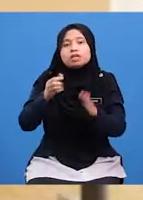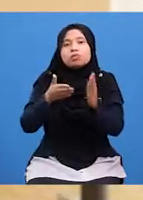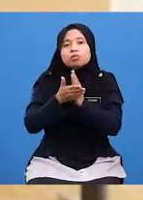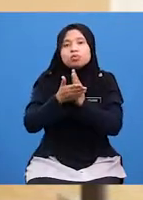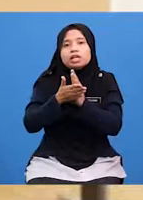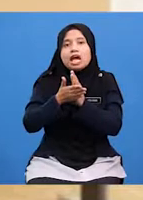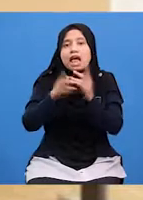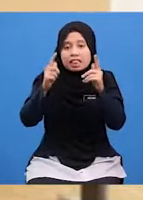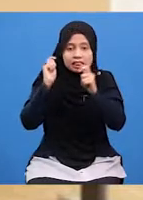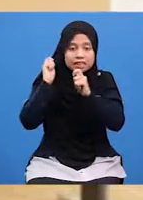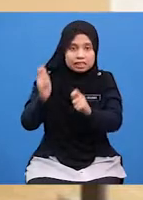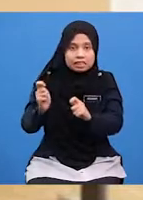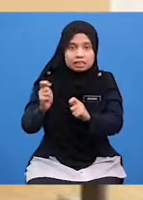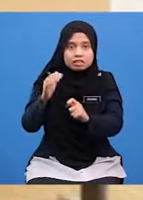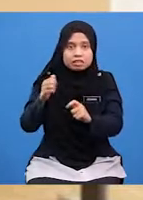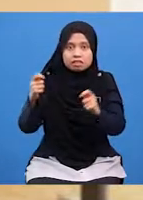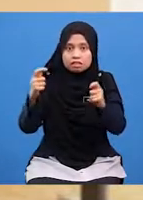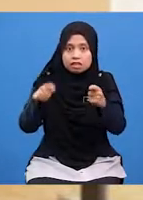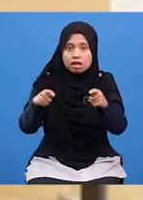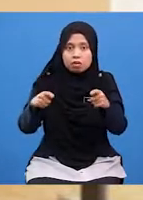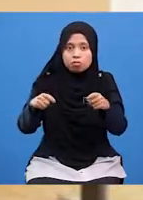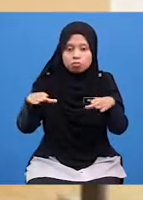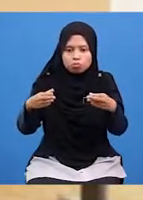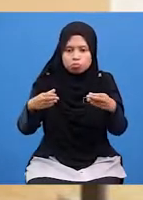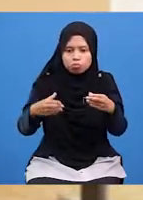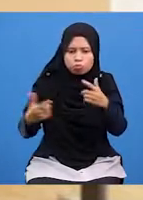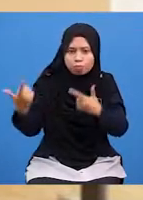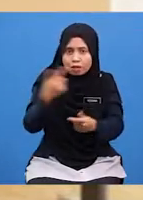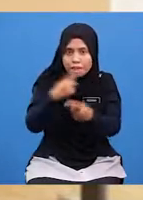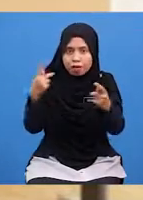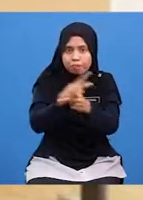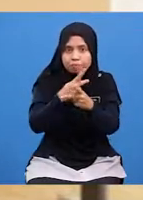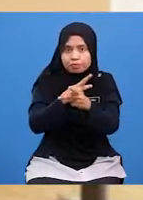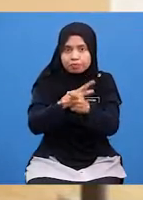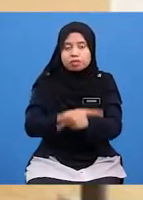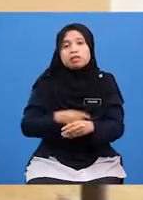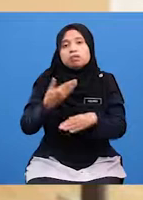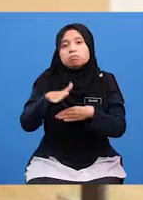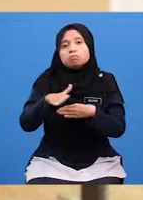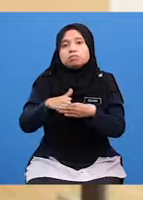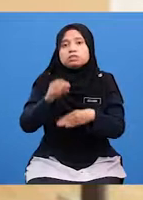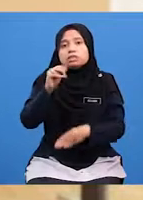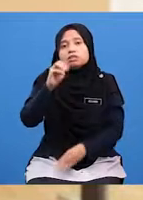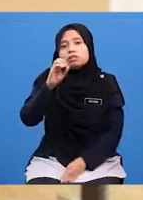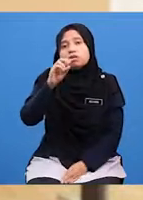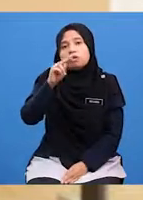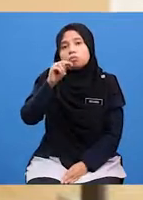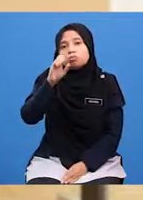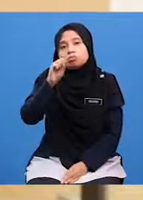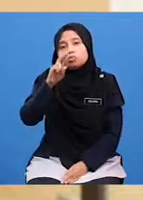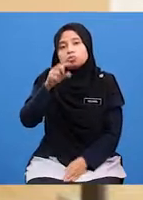tentera Hulagu Khan yang kemudian melakukan lawatan ke utara, ke Mardin dan Mosul di Turki.